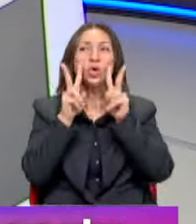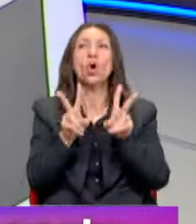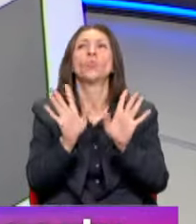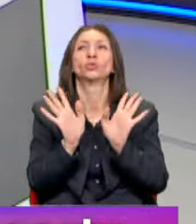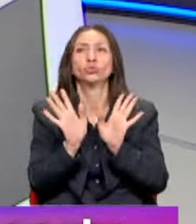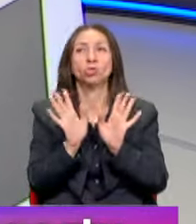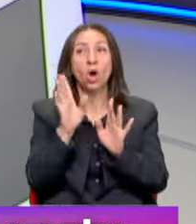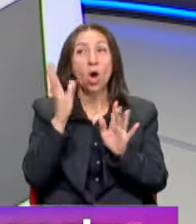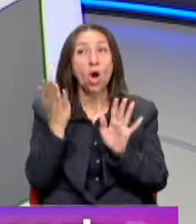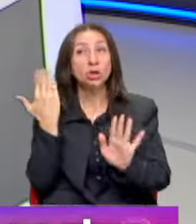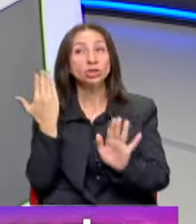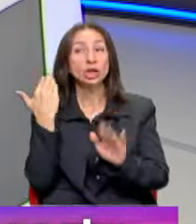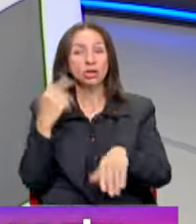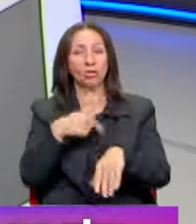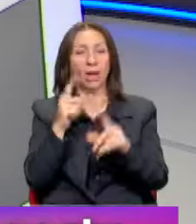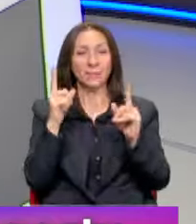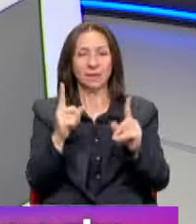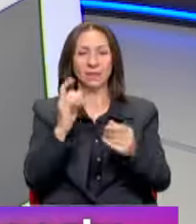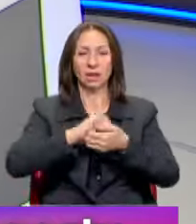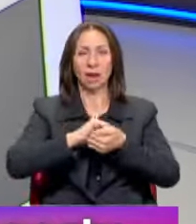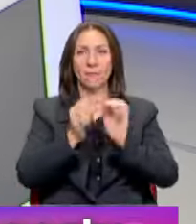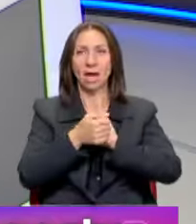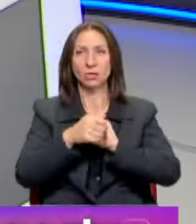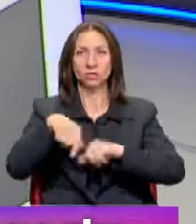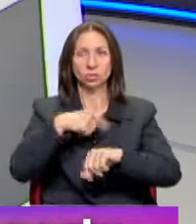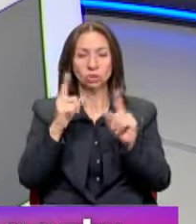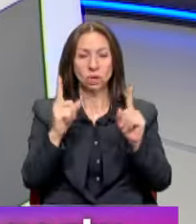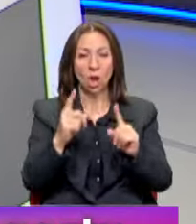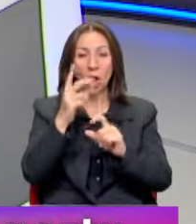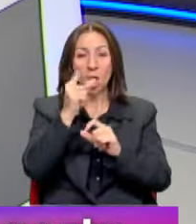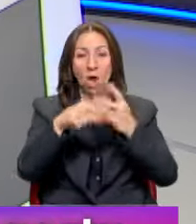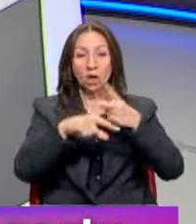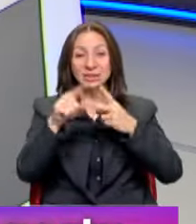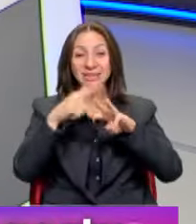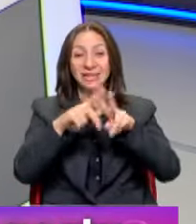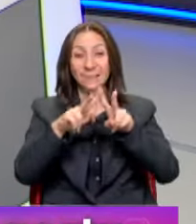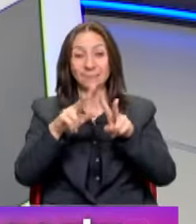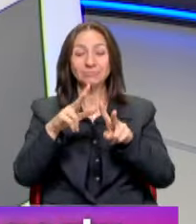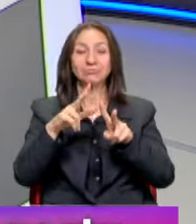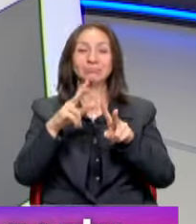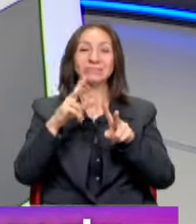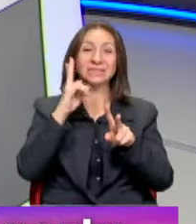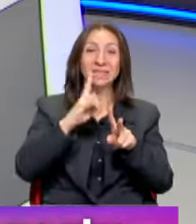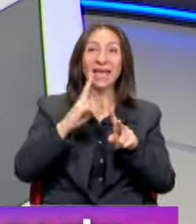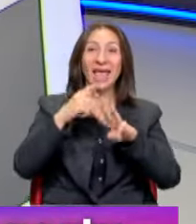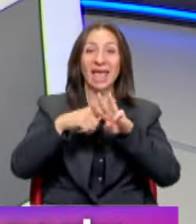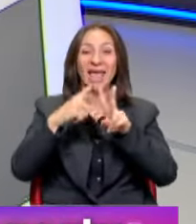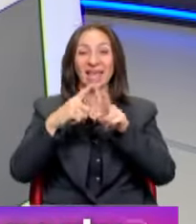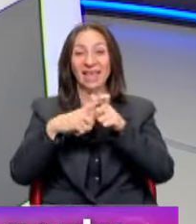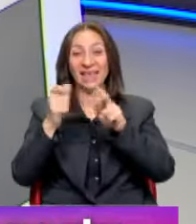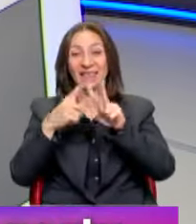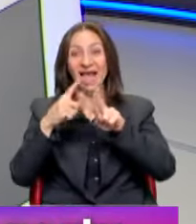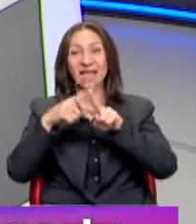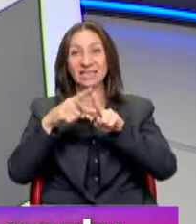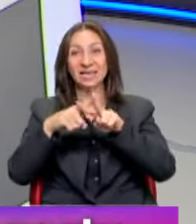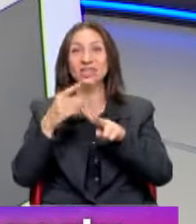görmüyoruz önceki dönemlerde bir kampanya sürecinde Özlem zenginle mesela Engin Altay'ı gençlerle şarkı